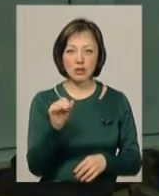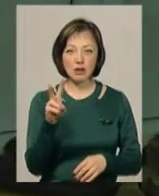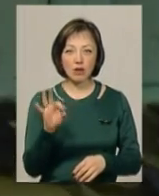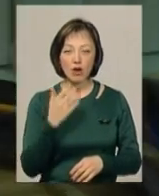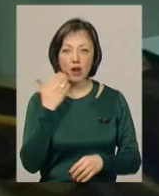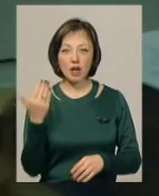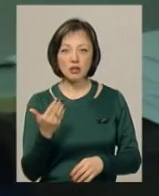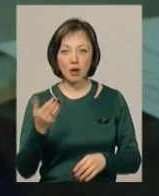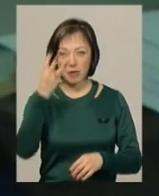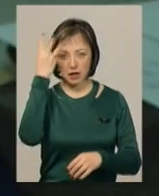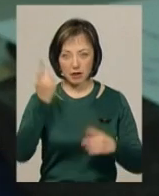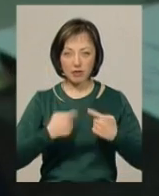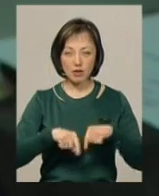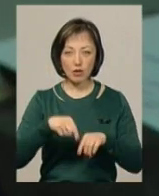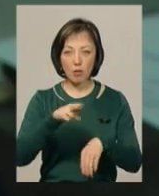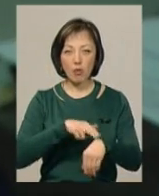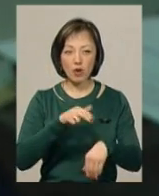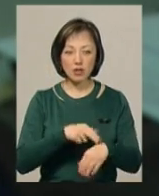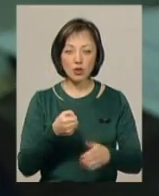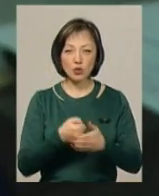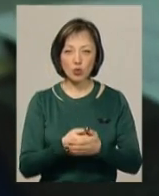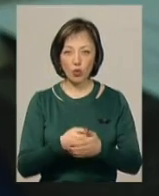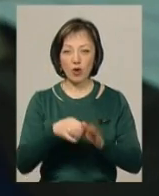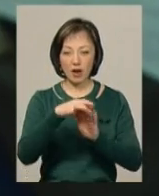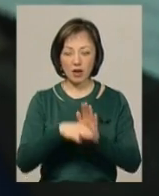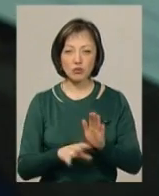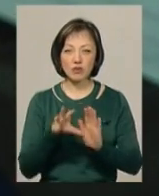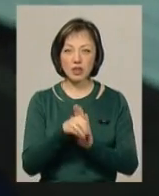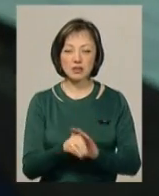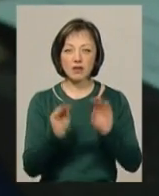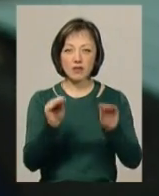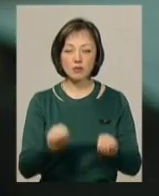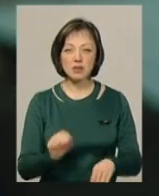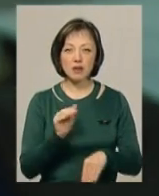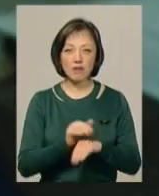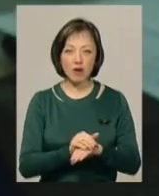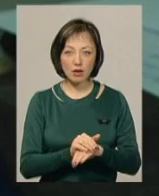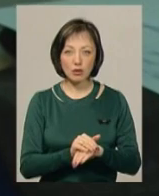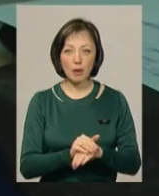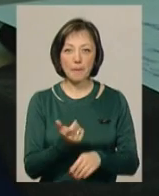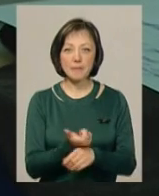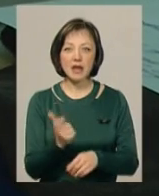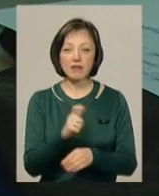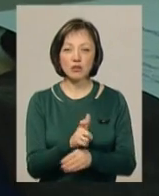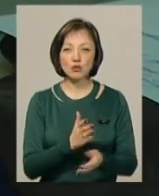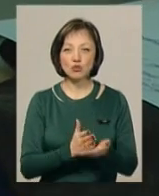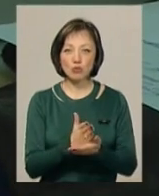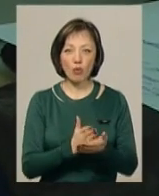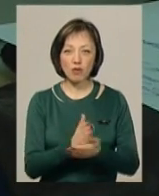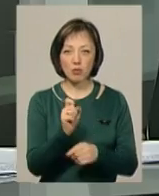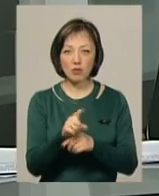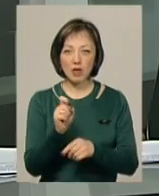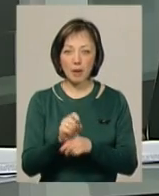поліції Світлани Свідерської, до єдиного реєстру досудових розслідувань наразі внесено відомості за фактом перевищення службових